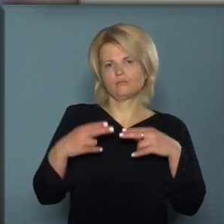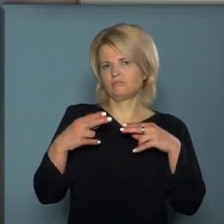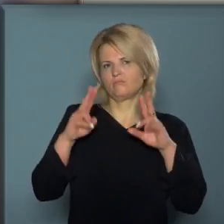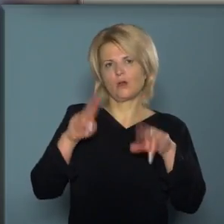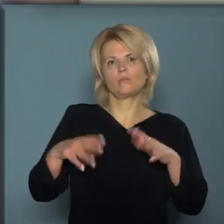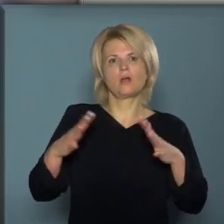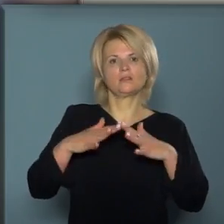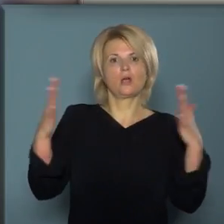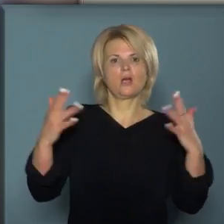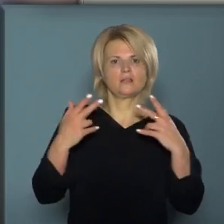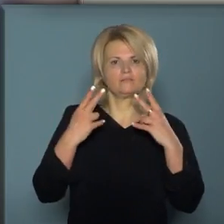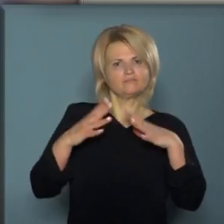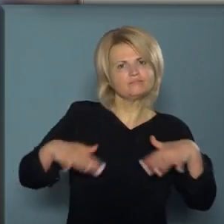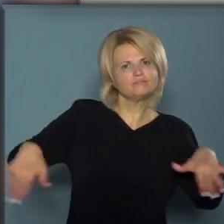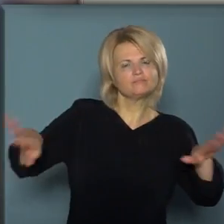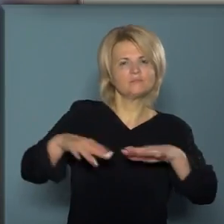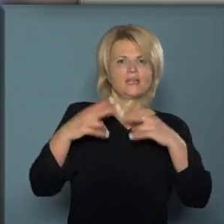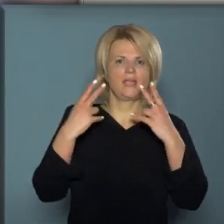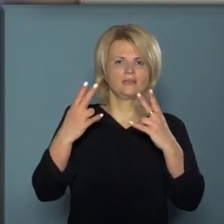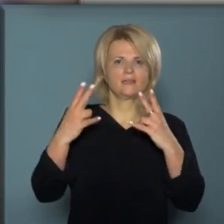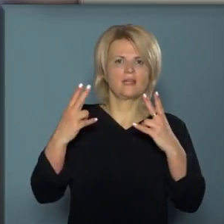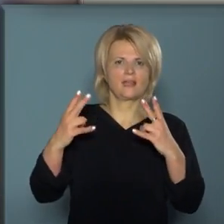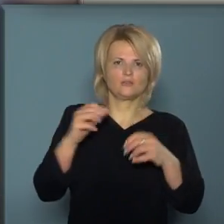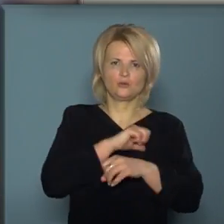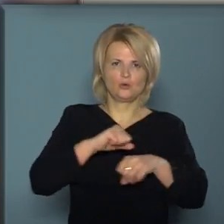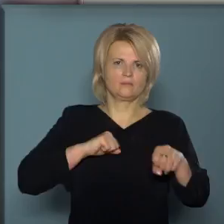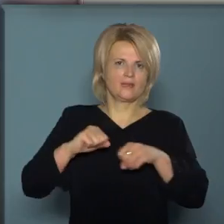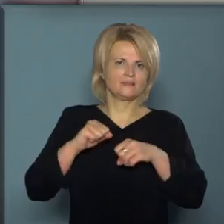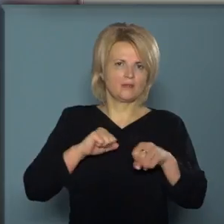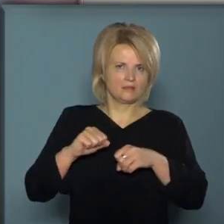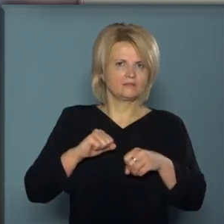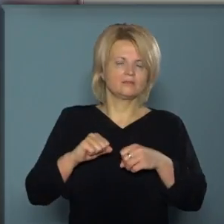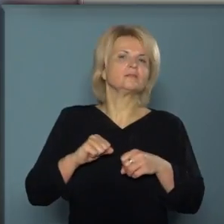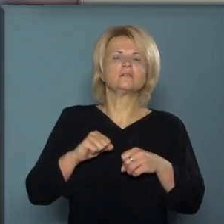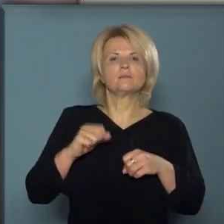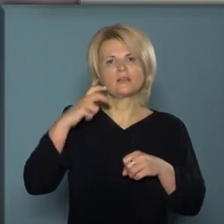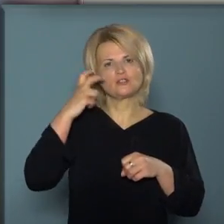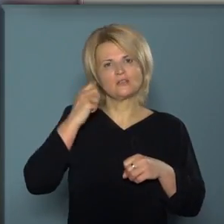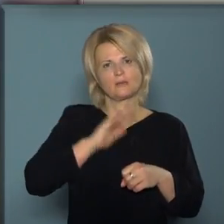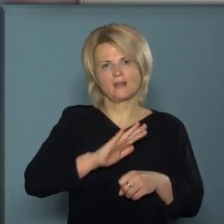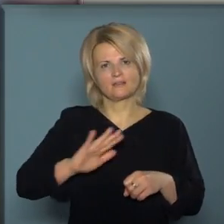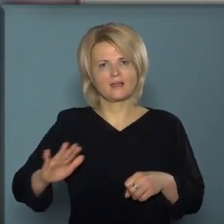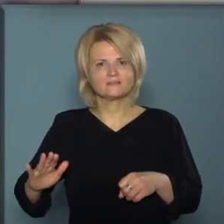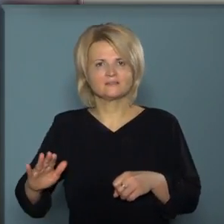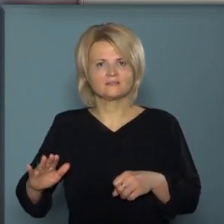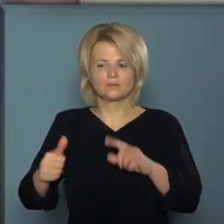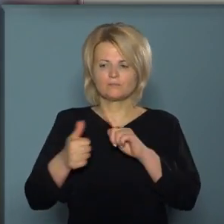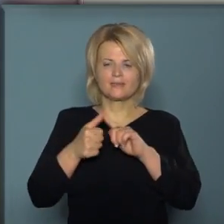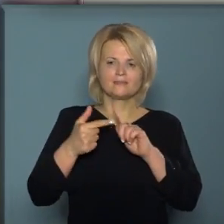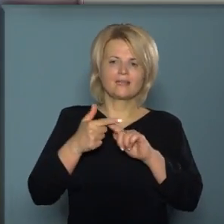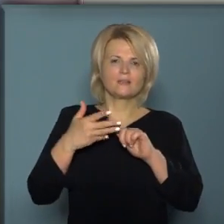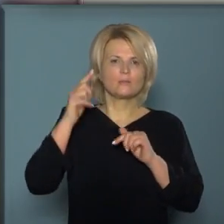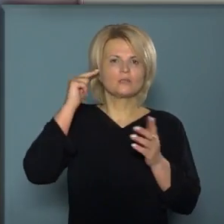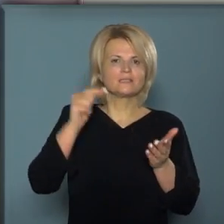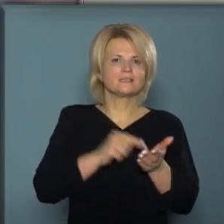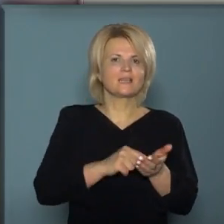szempontból, önkormányzati szempontból a történteknek. És a mindennapok szempontjából